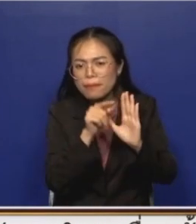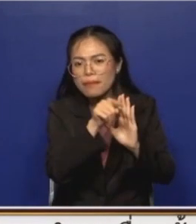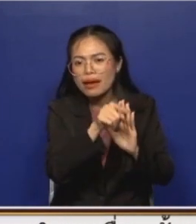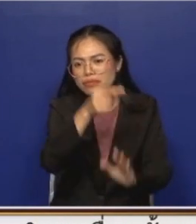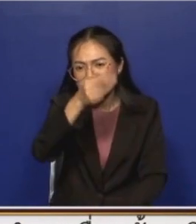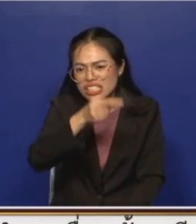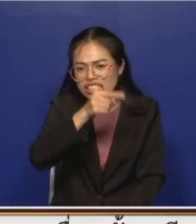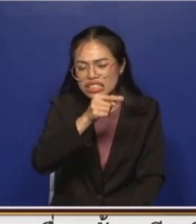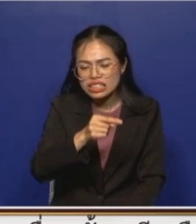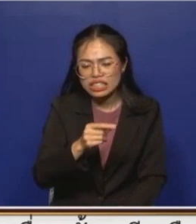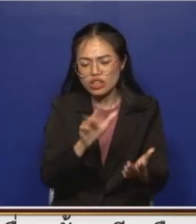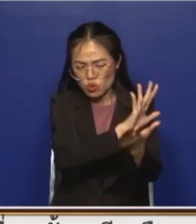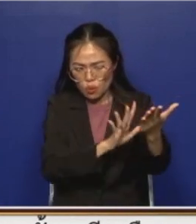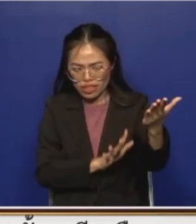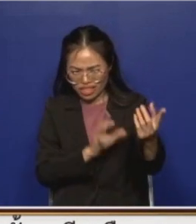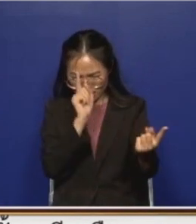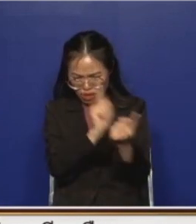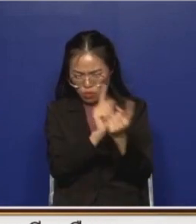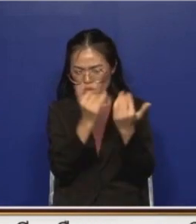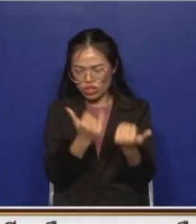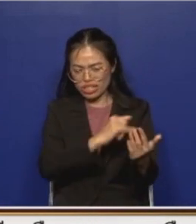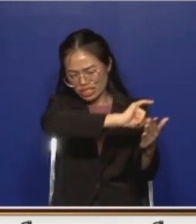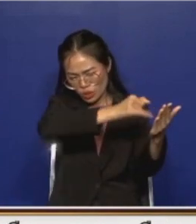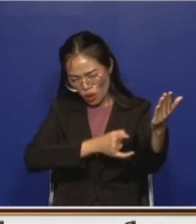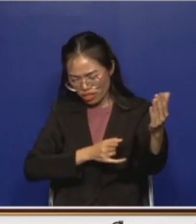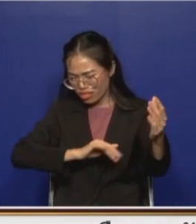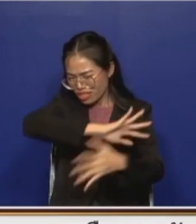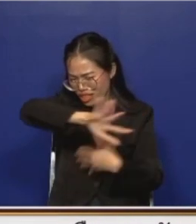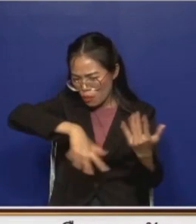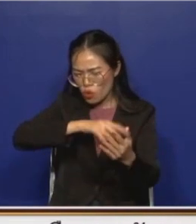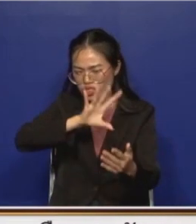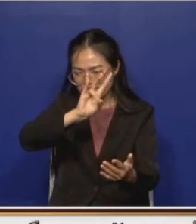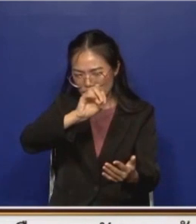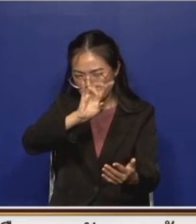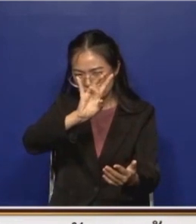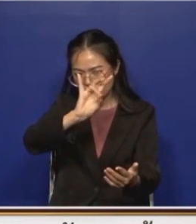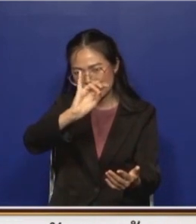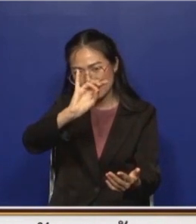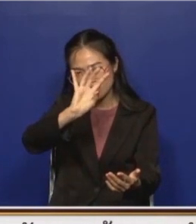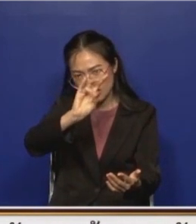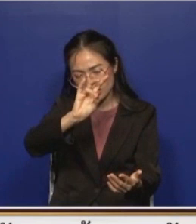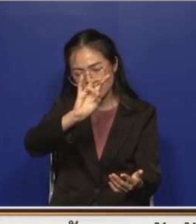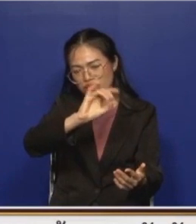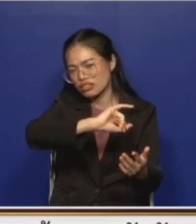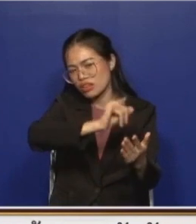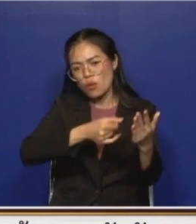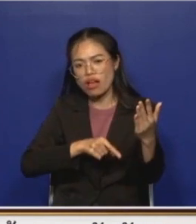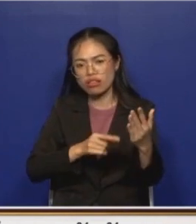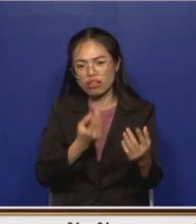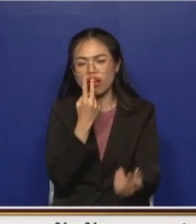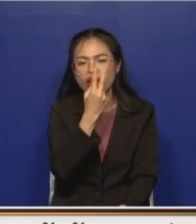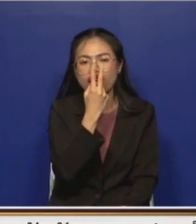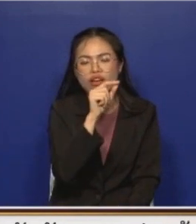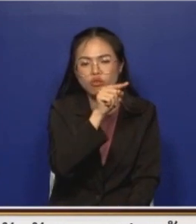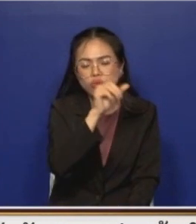ยสายตาท่านไหมฮะแล้วท่านต้องไปกรอกแบบฟอร์มอะไรไหมฮะท่านต้องเอาหลักฐานอะไรไปฮะไปดู